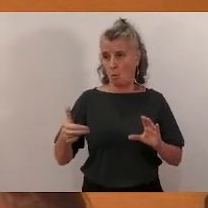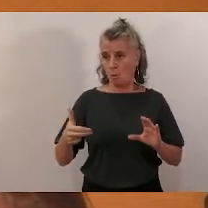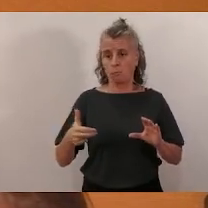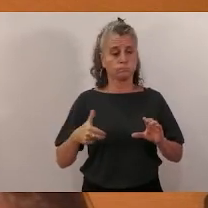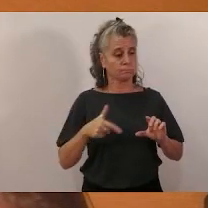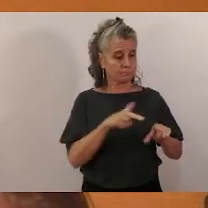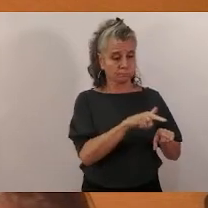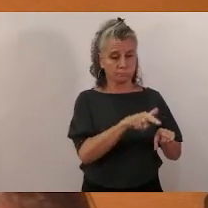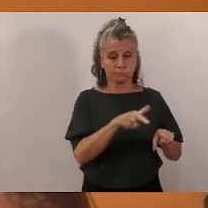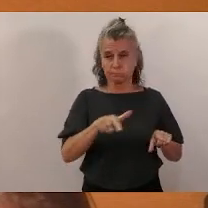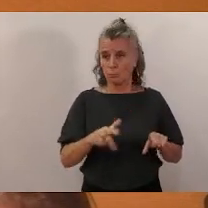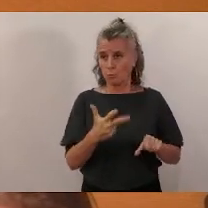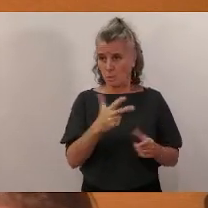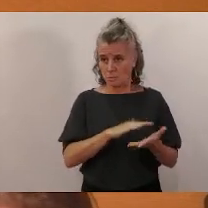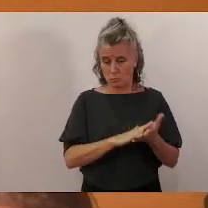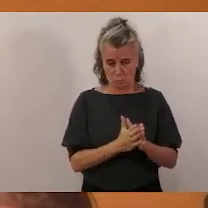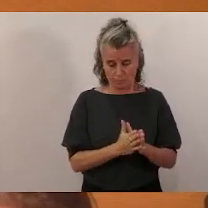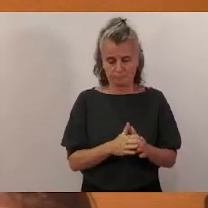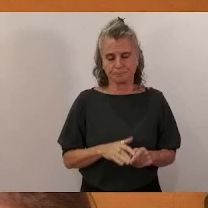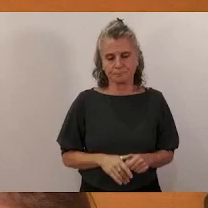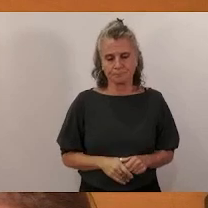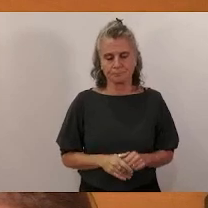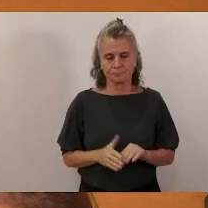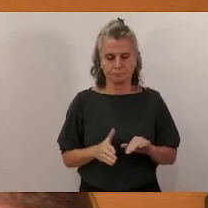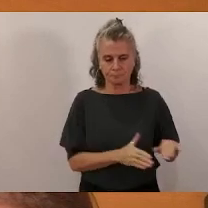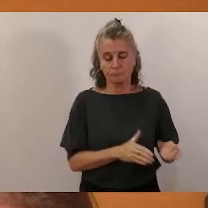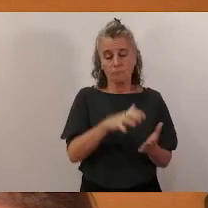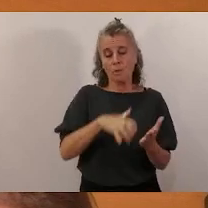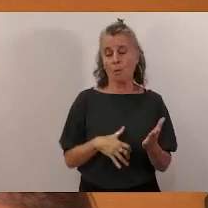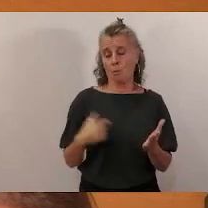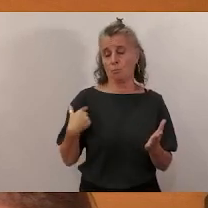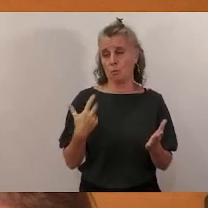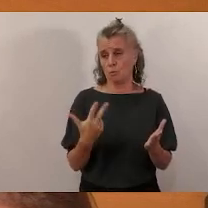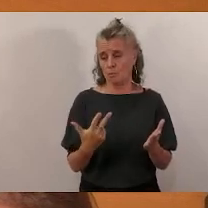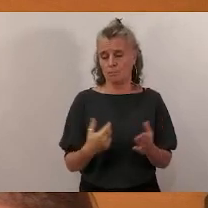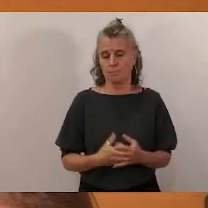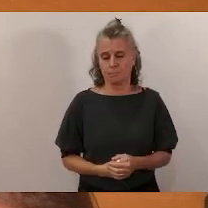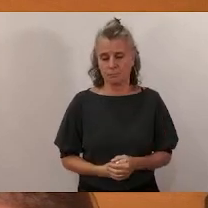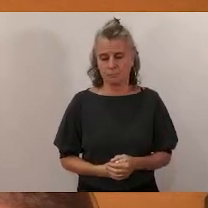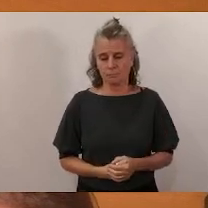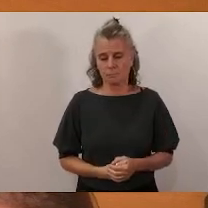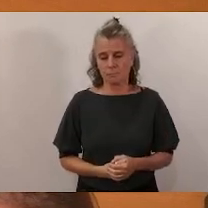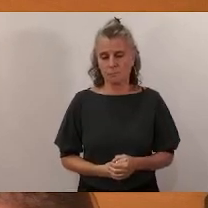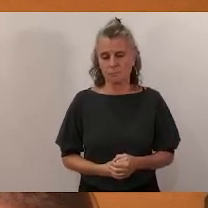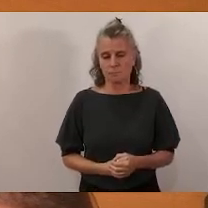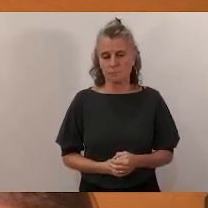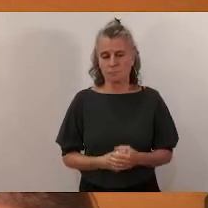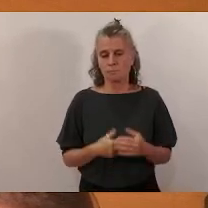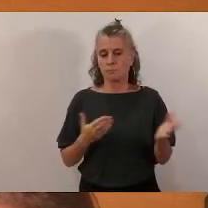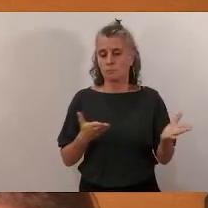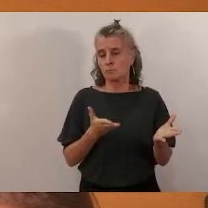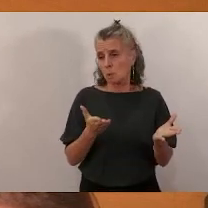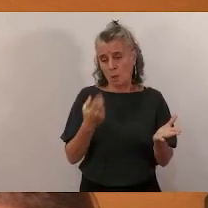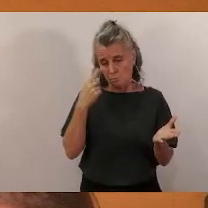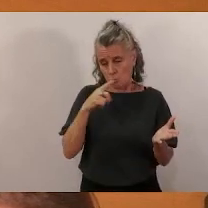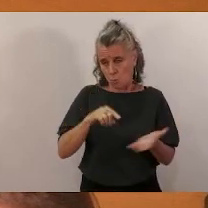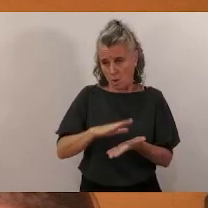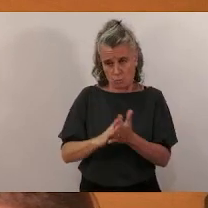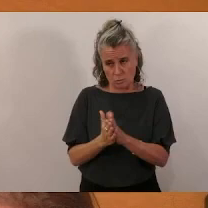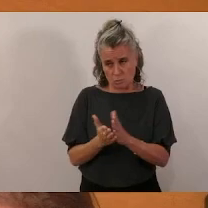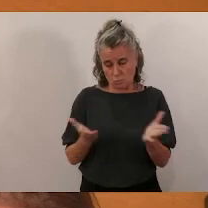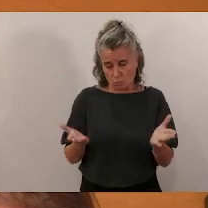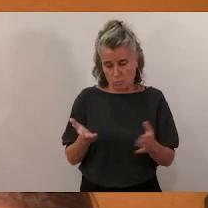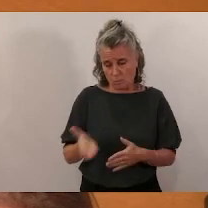trois autres associations. Et enfin, le rapport numéro 3, c'est toujours en direction des associations. Ce